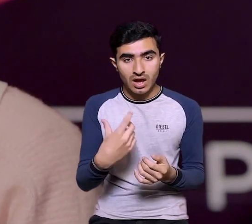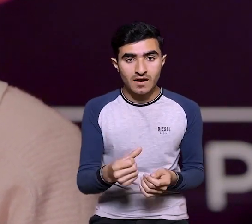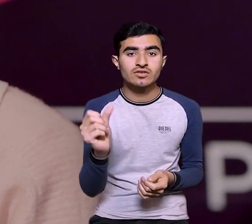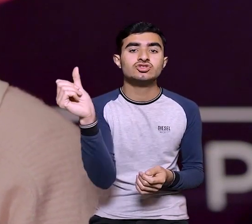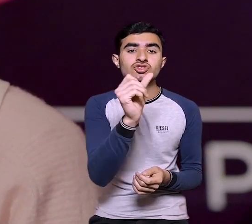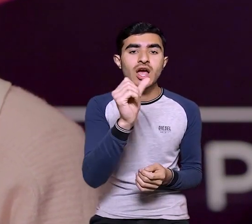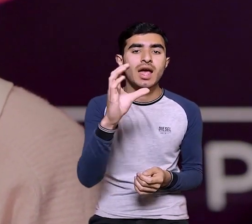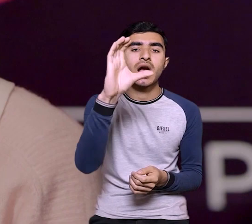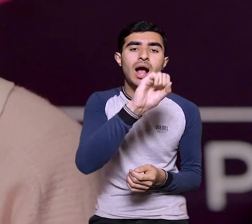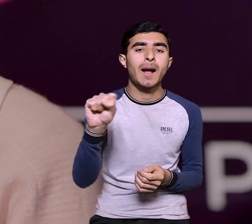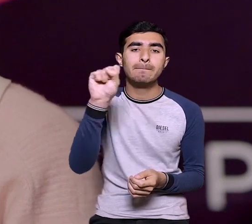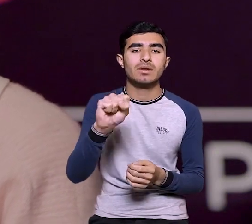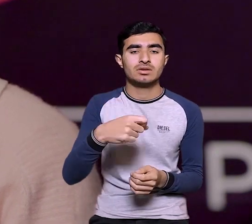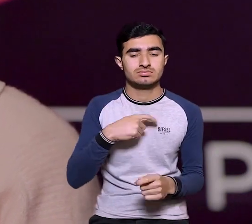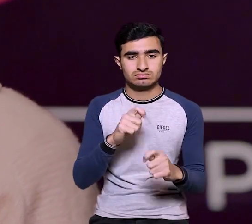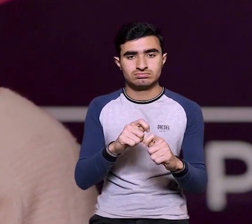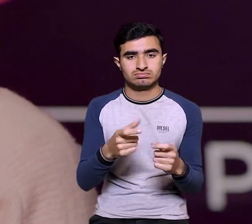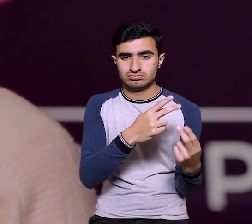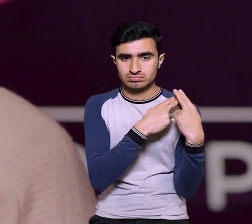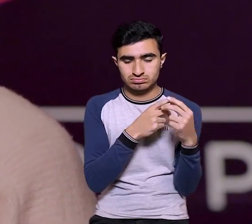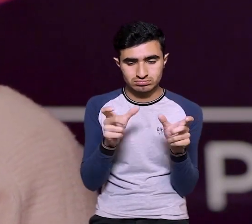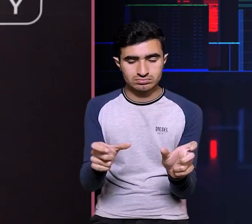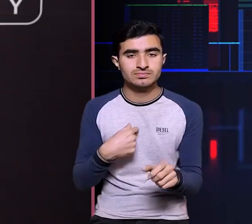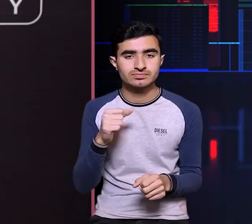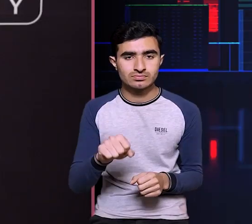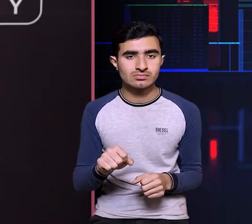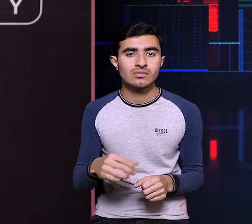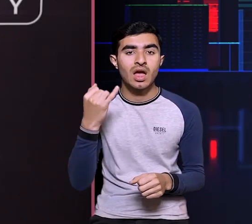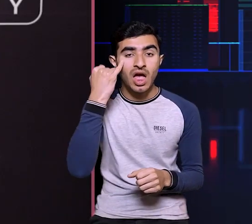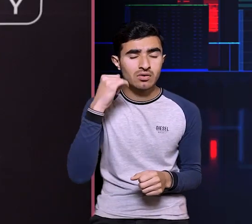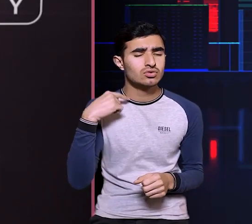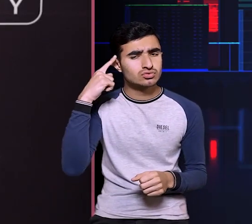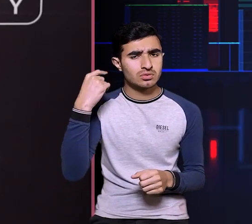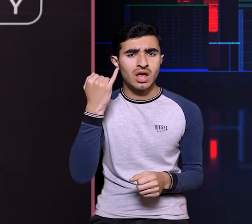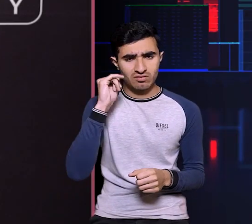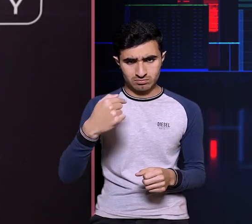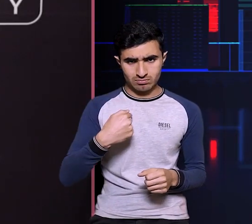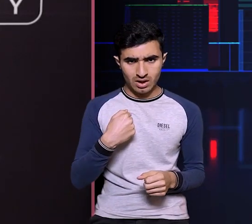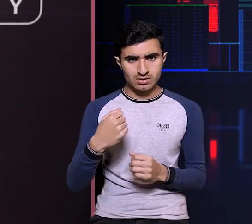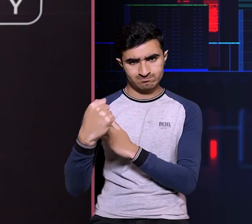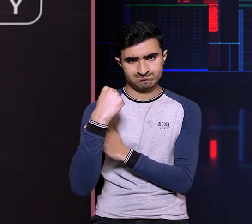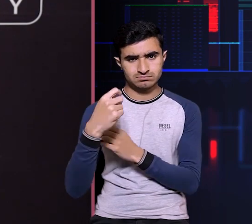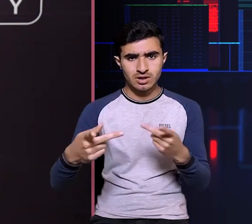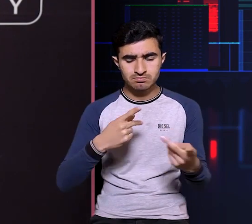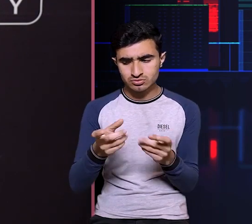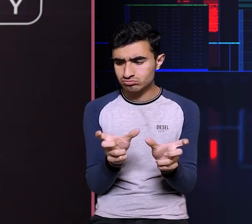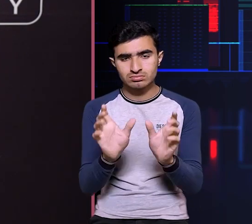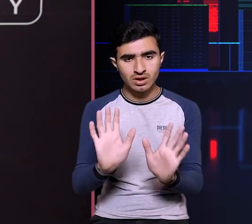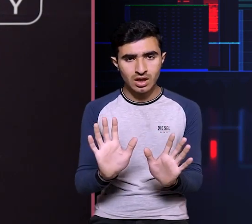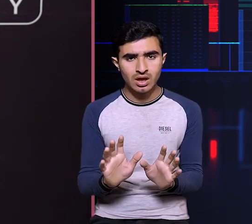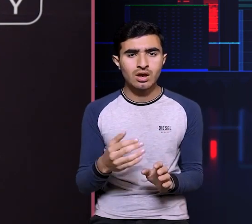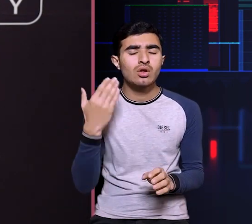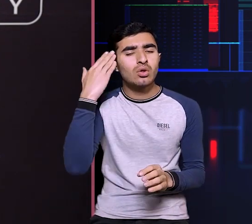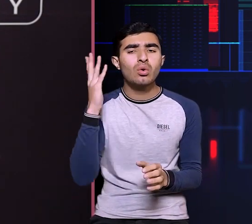सकती हूँ तो ख़वातीन बाकी क्यों नहीं करती. And that what led to this, I started thinking about those women कि why can't